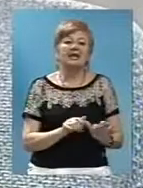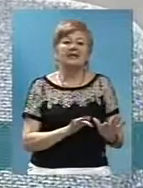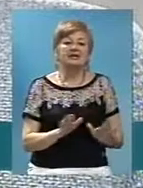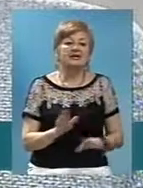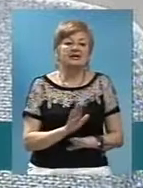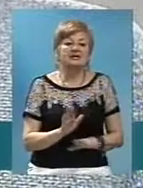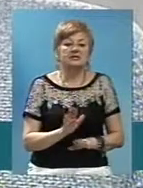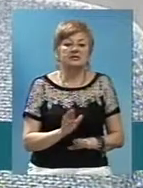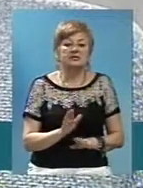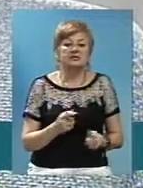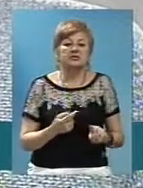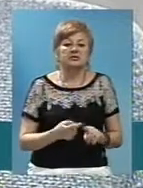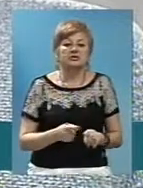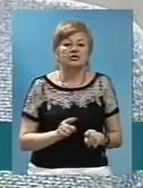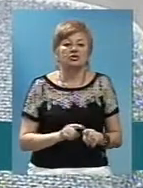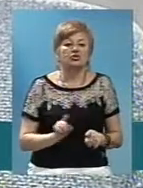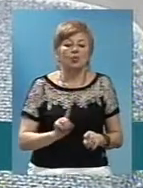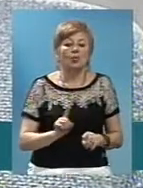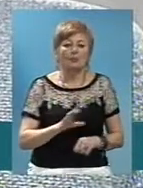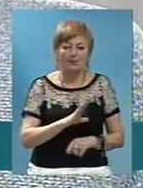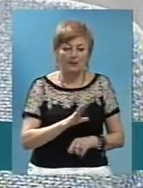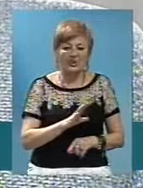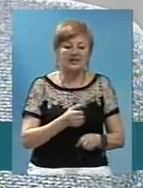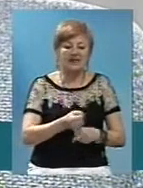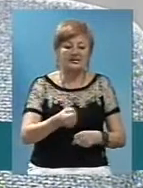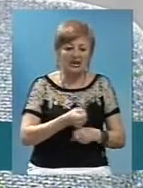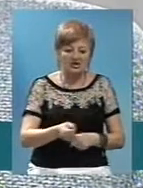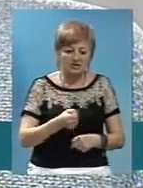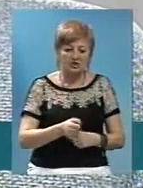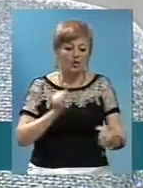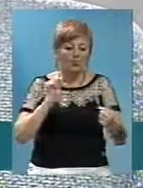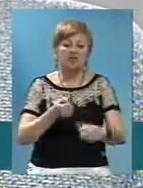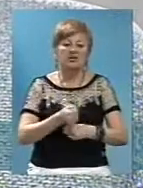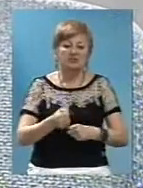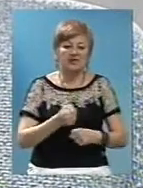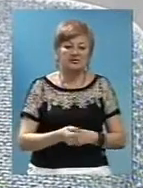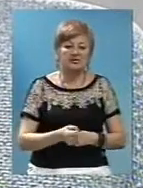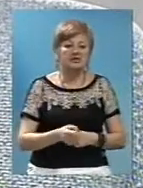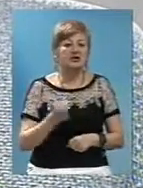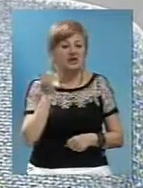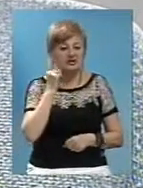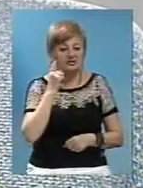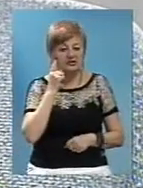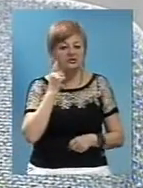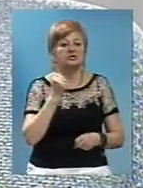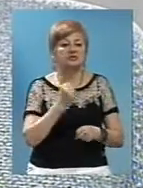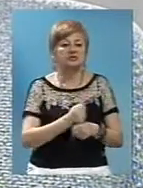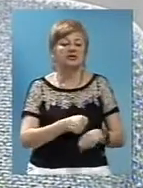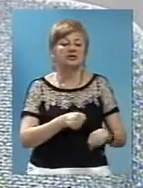не в тій системі координат, де насильство породжує насильство, а в тій системі координат, де право